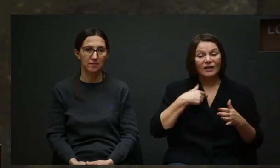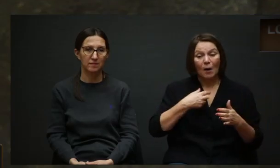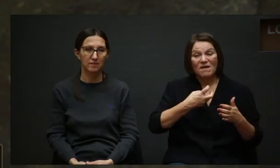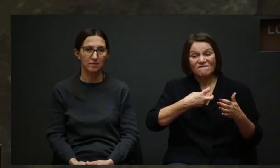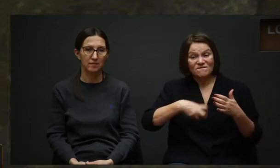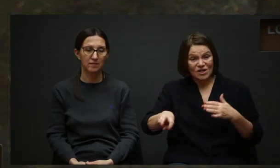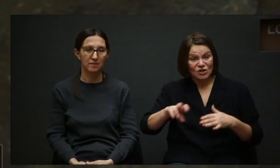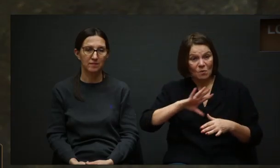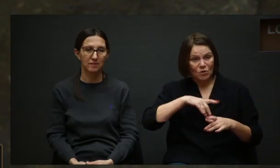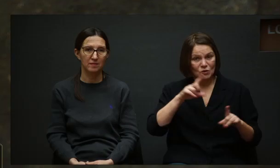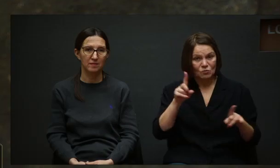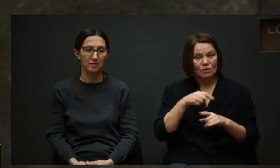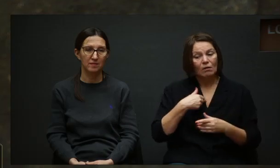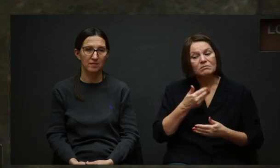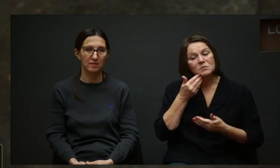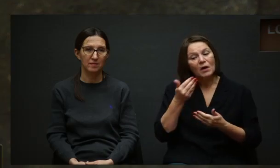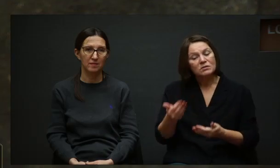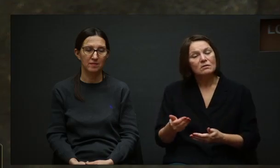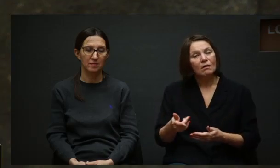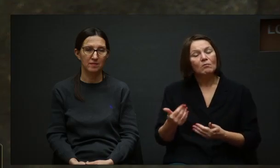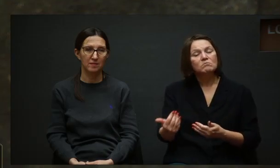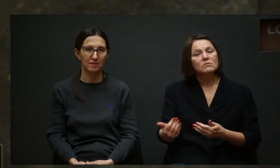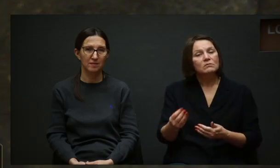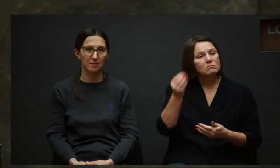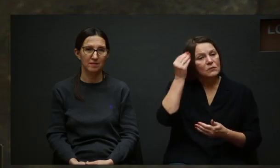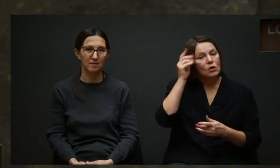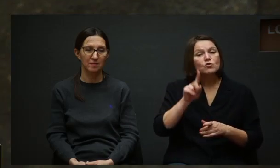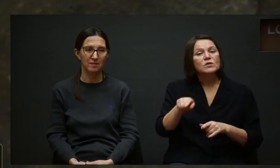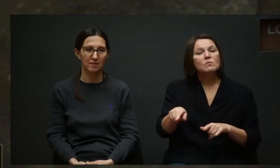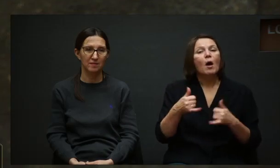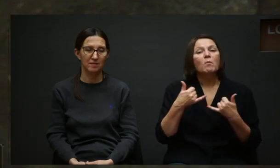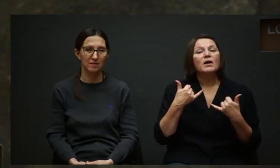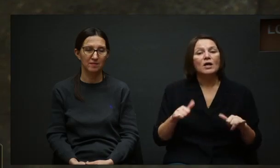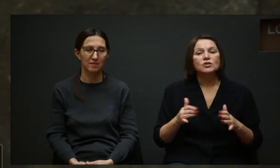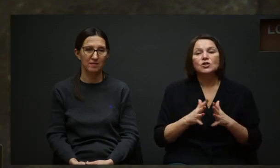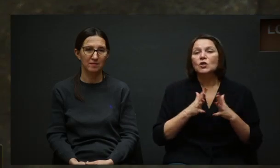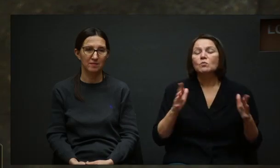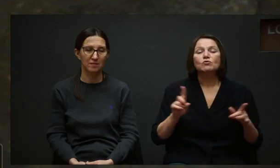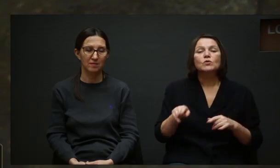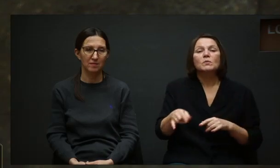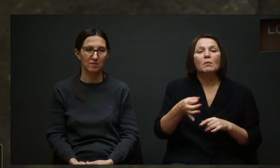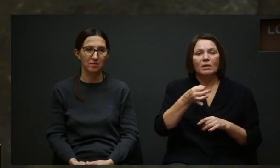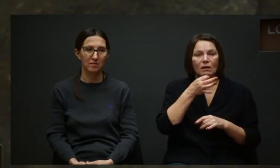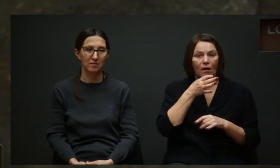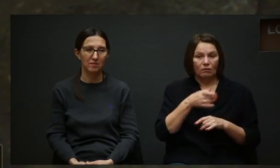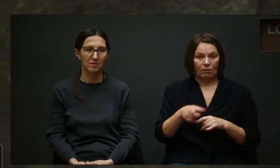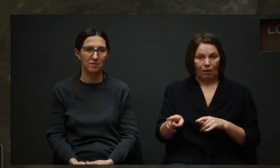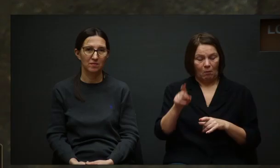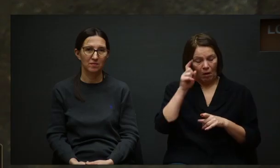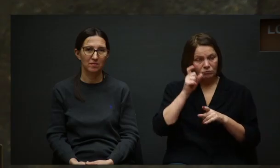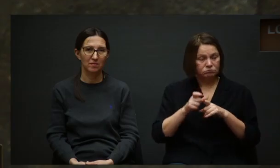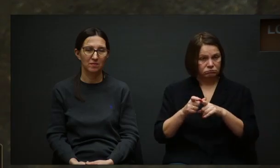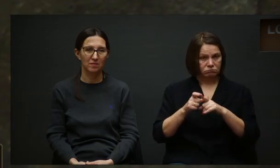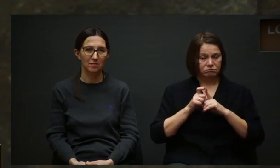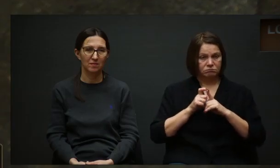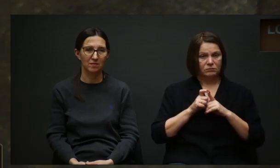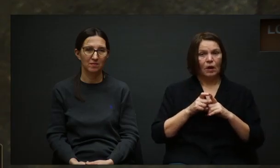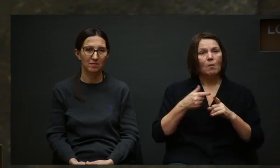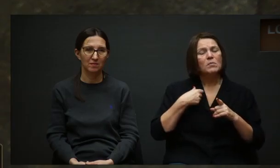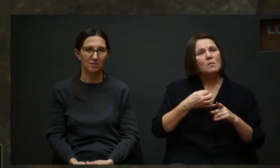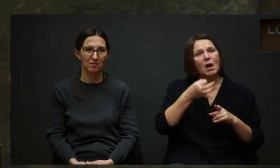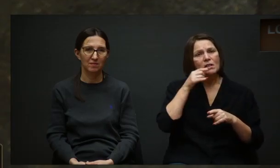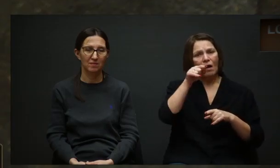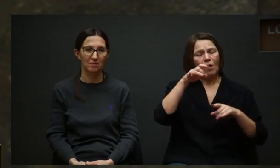спросила, что тебя поразило больше всего, что понравилось. И он мне сказал, вот